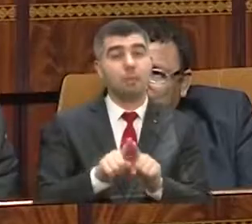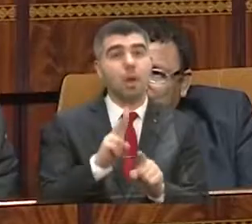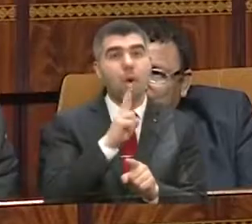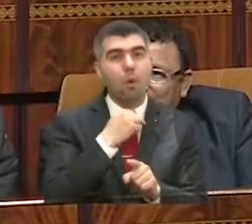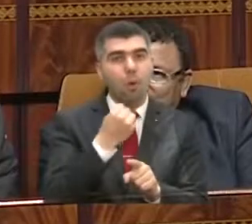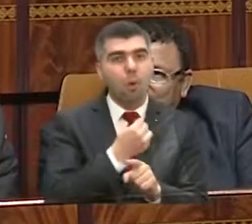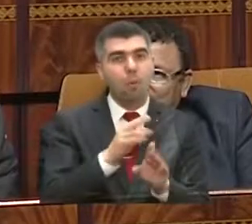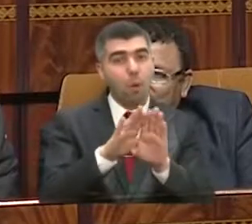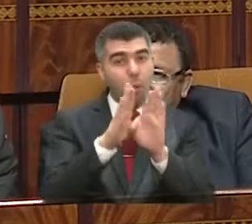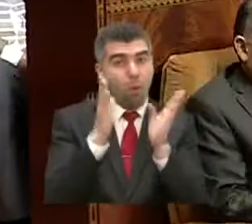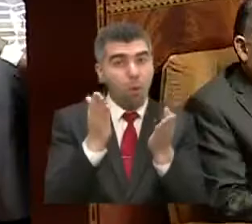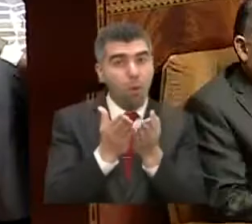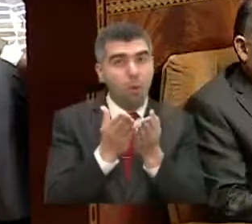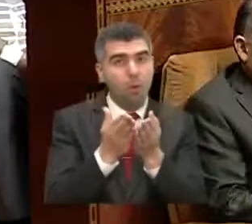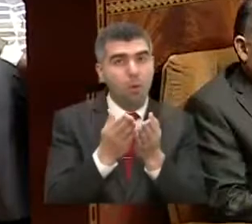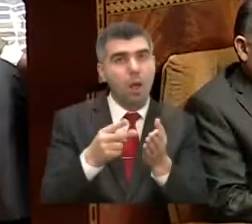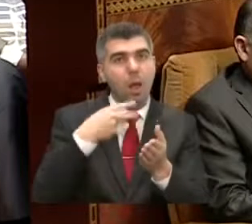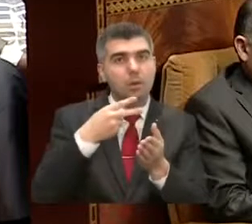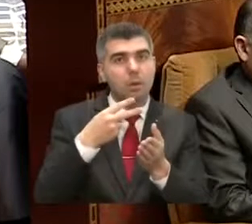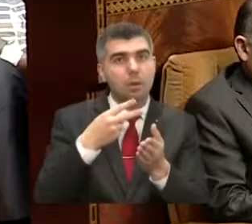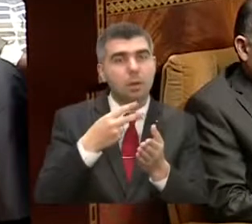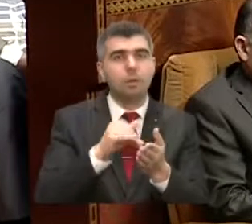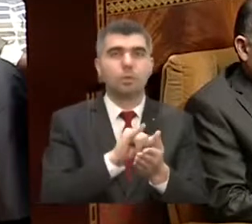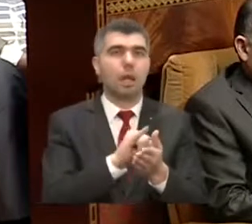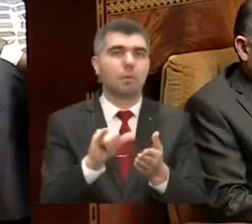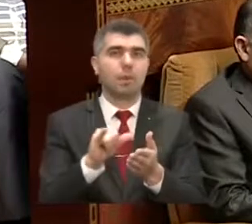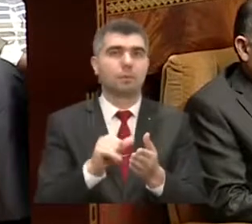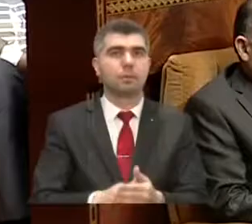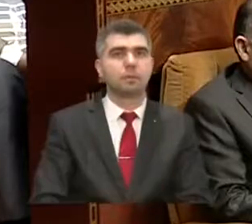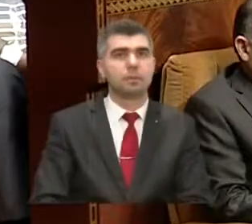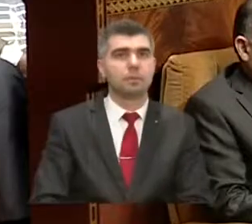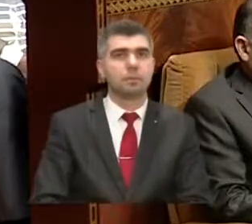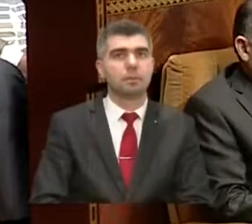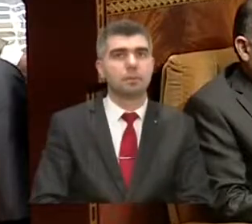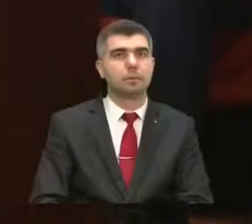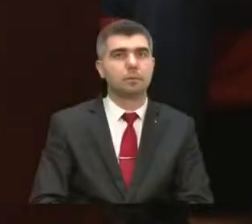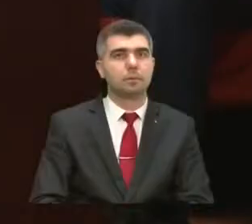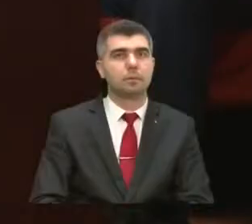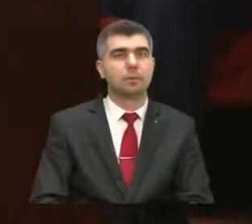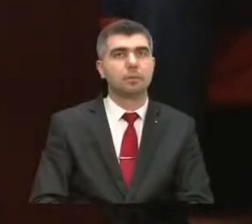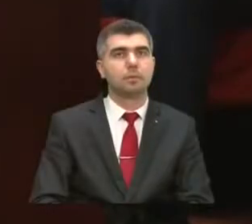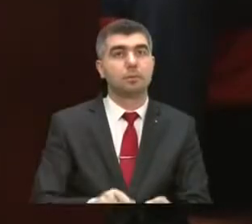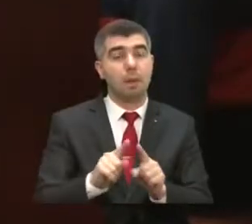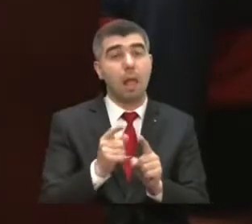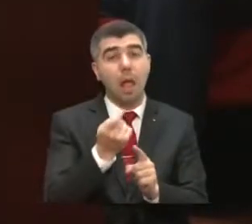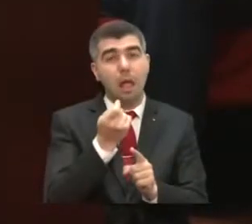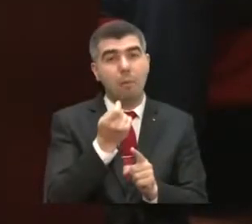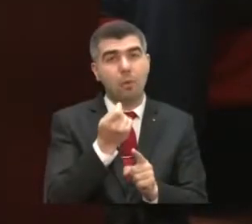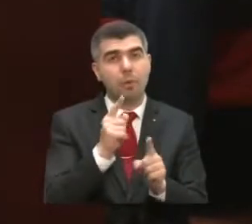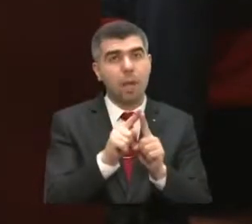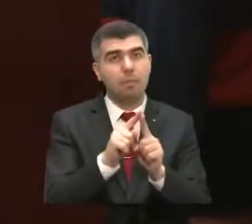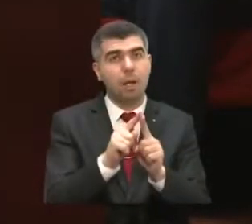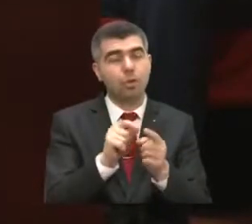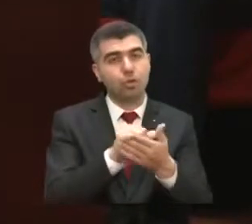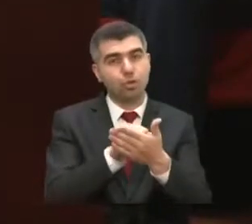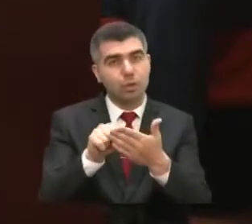تكلمش على الحكومه كلها، ماشي بالغوات هكذاك، راه كلنا قادين نغوتوا. الان الحمص، انت اللي كتكلم